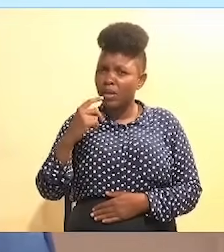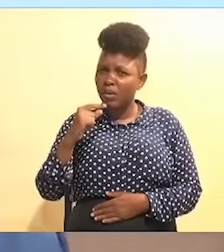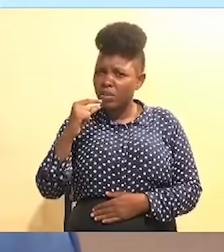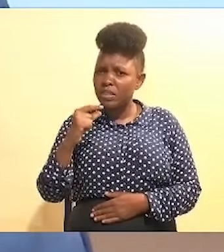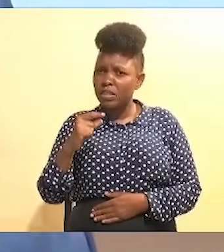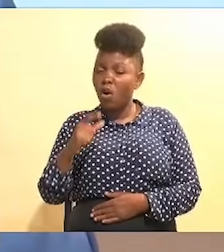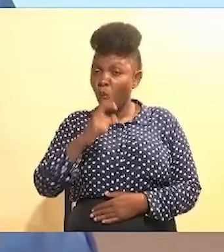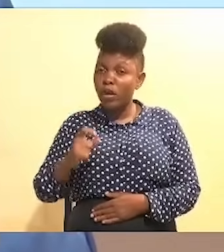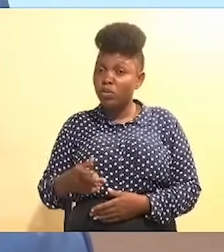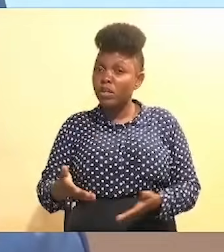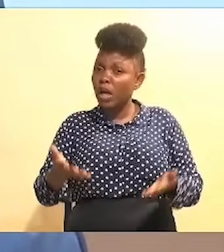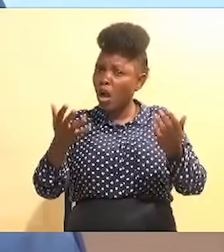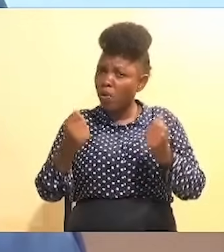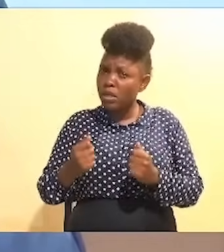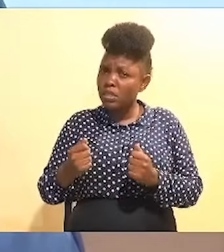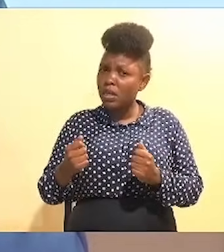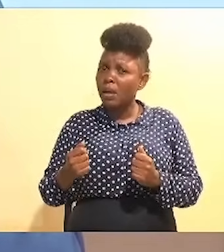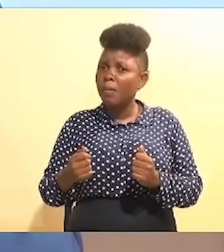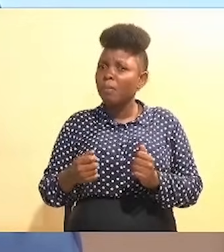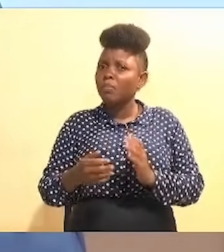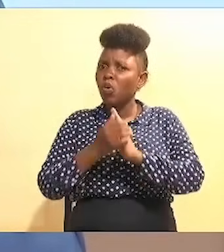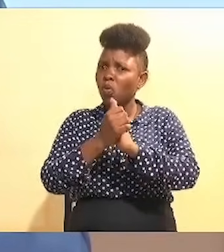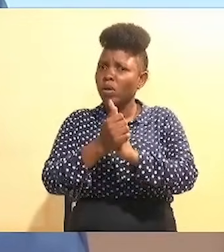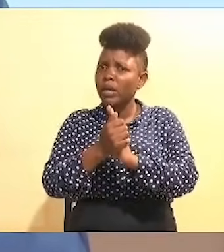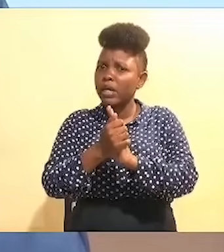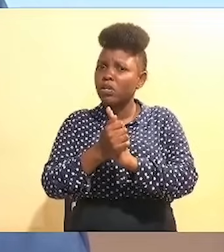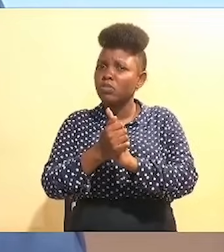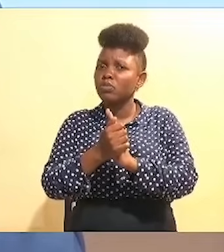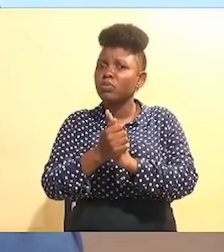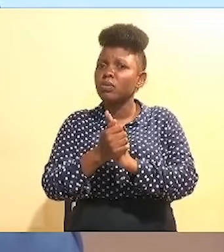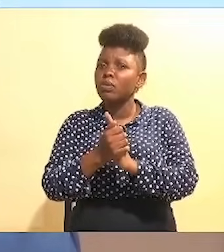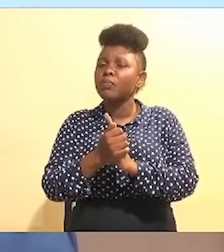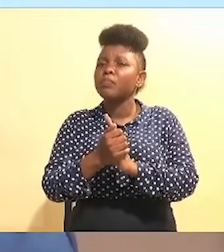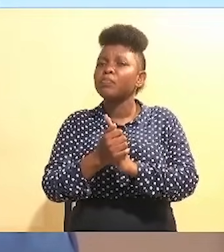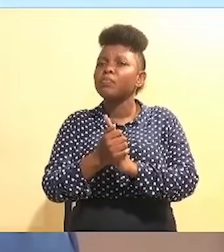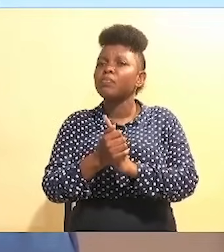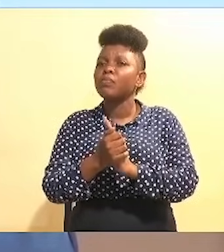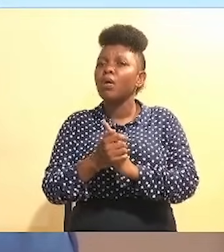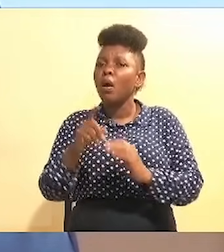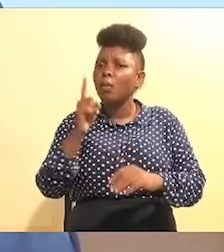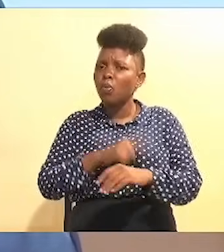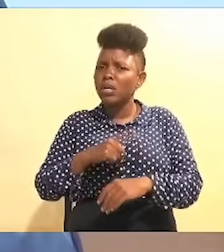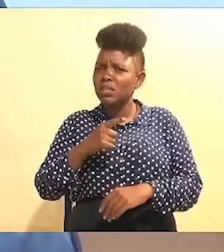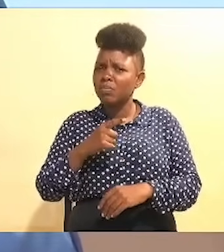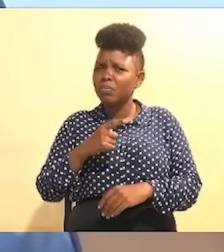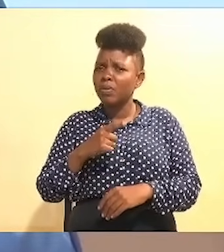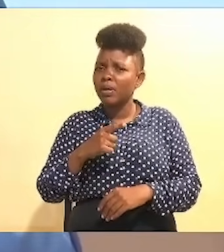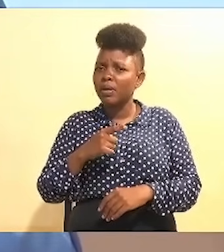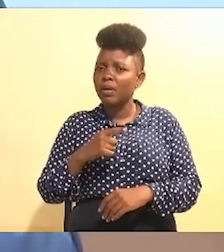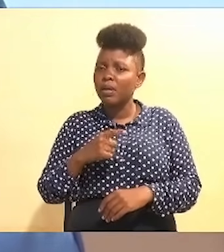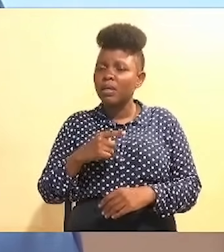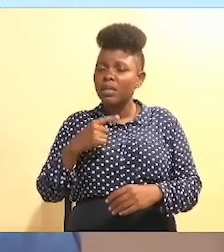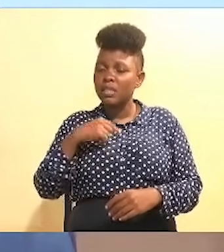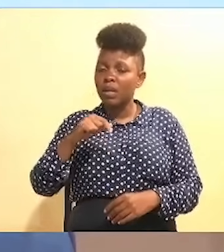ambao mtakaoweza, mtaelekezwa na watu wa media ili tuweze kufanya maombi kwa ajili yenu. Muda si mrefu nitamruhusu mchungaji Mgwabi aanze